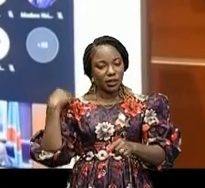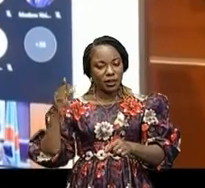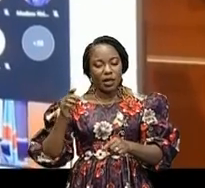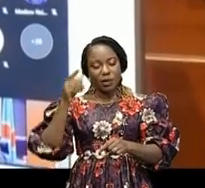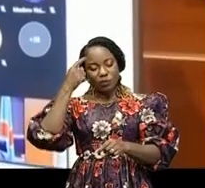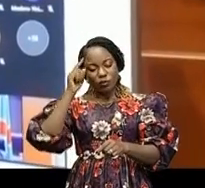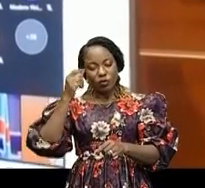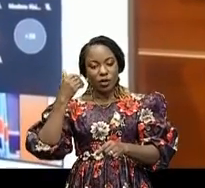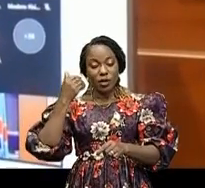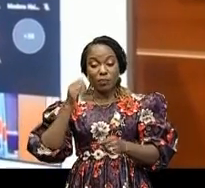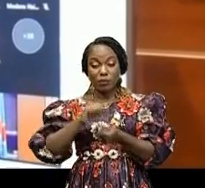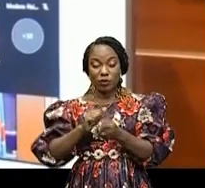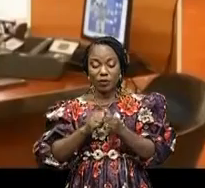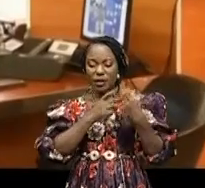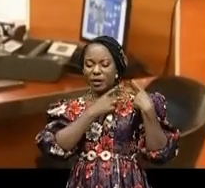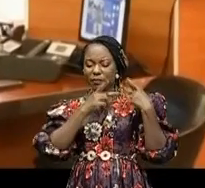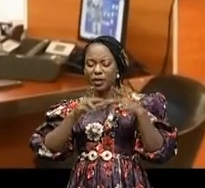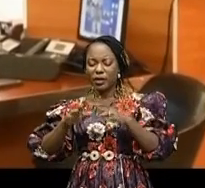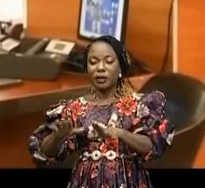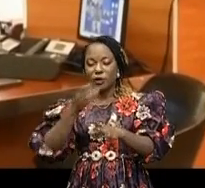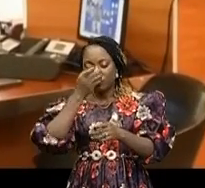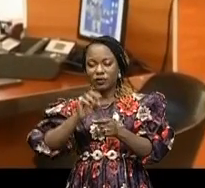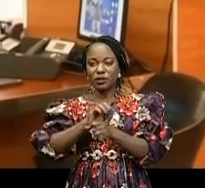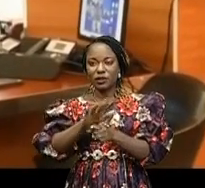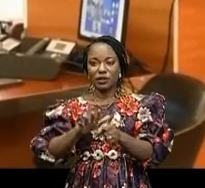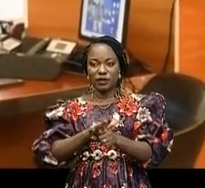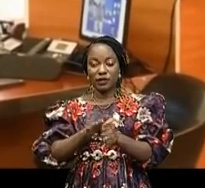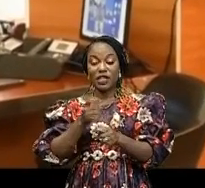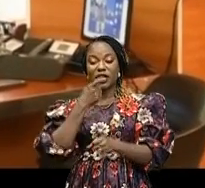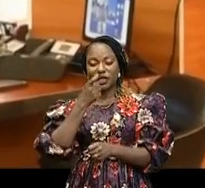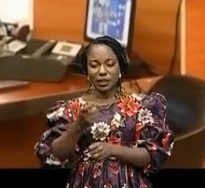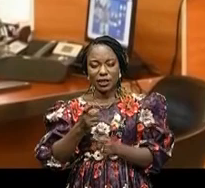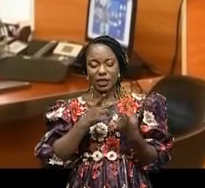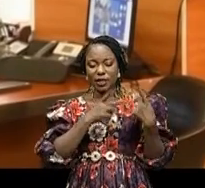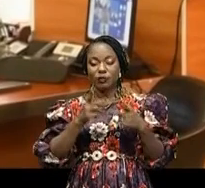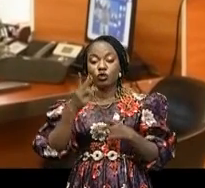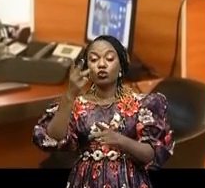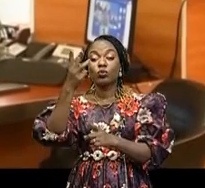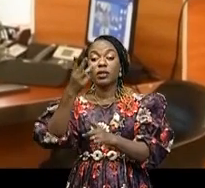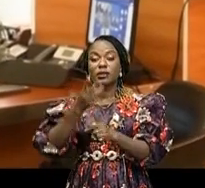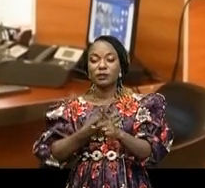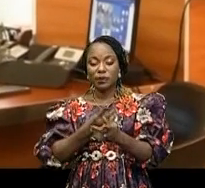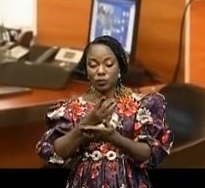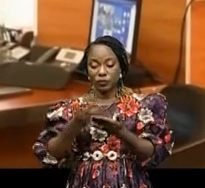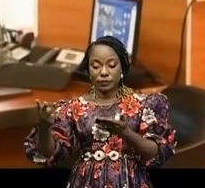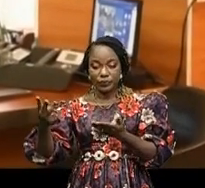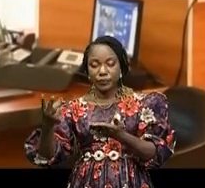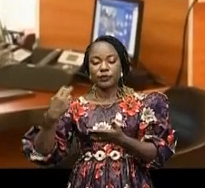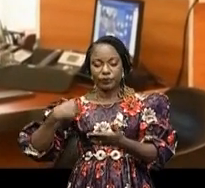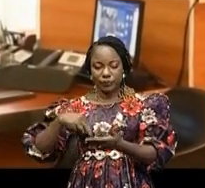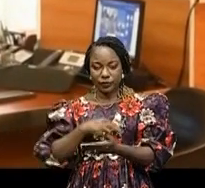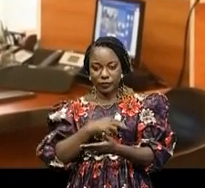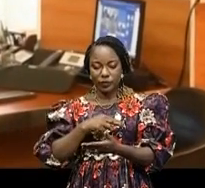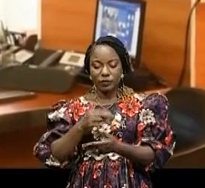pandémie à COVID-19 en République démocratique du Congo. Il a indiqué que depuis 3 semaines consécutives, nous enregistrons